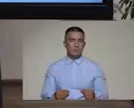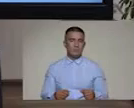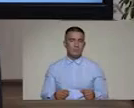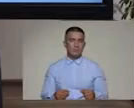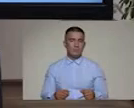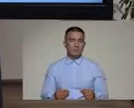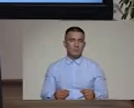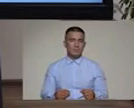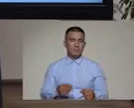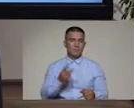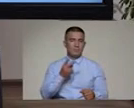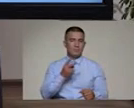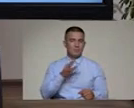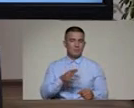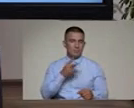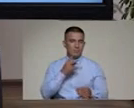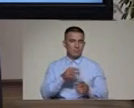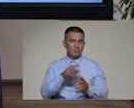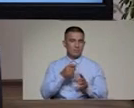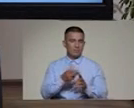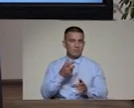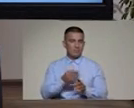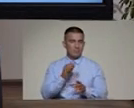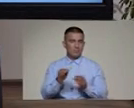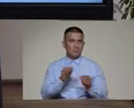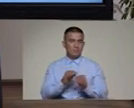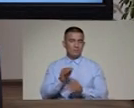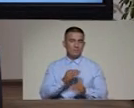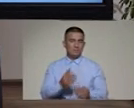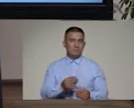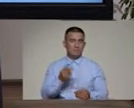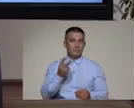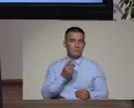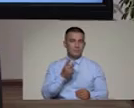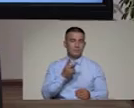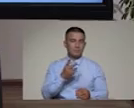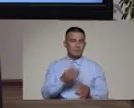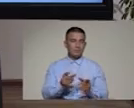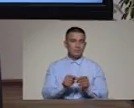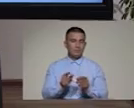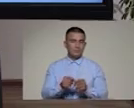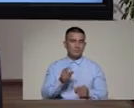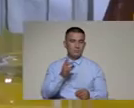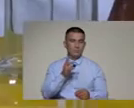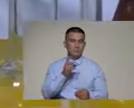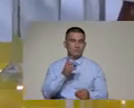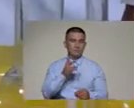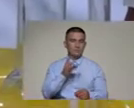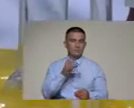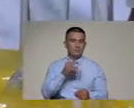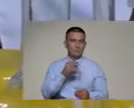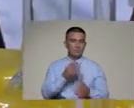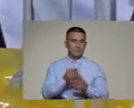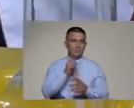pipetkaning ikkinchi qismini joylashtirgan holatda ikkinchi birikmamiz xlorid kislota. Xlorid kislotani ochib